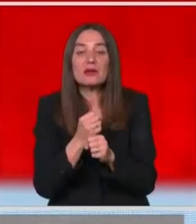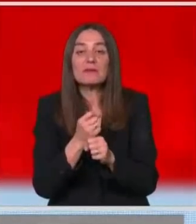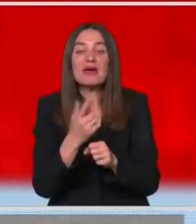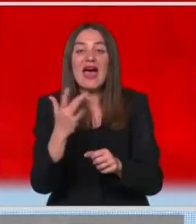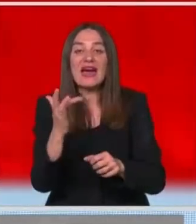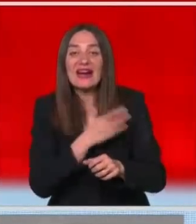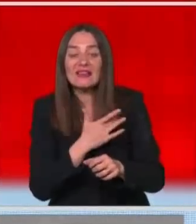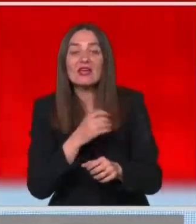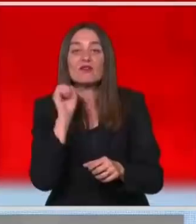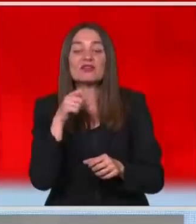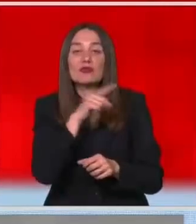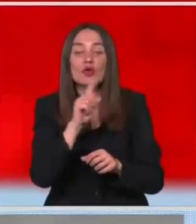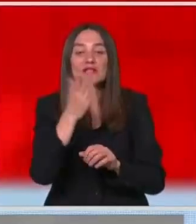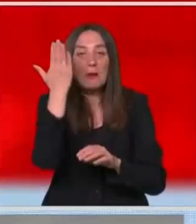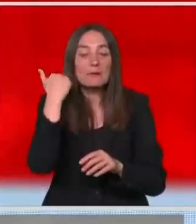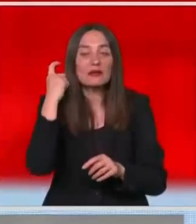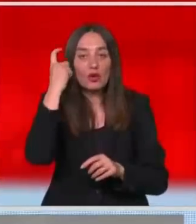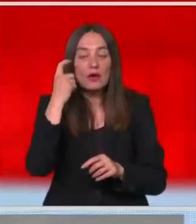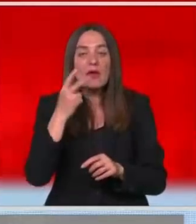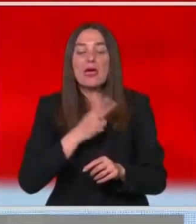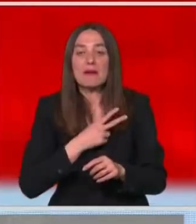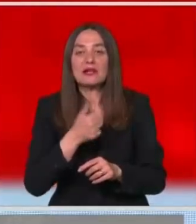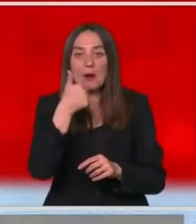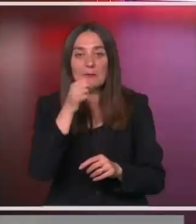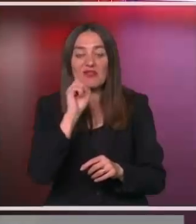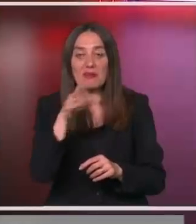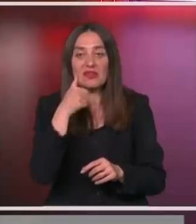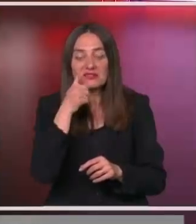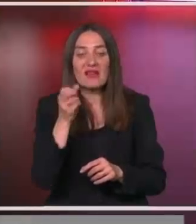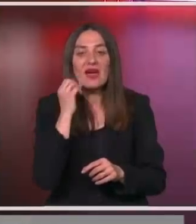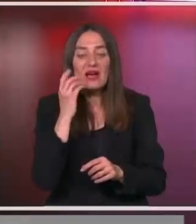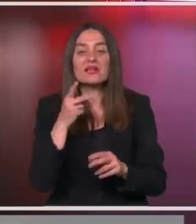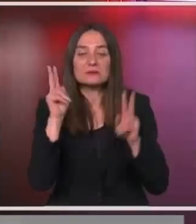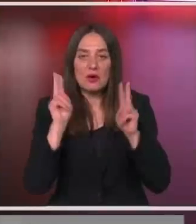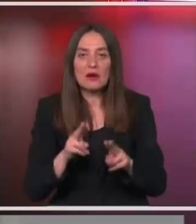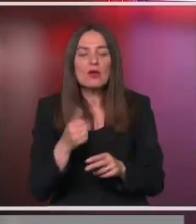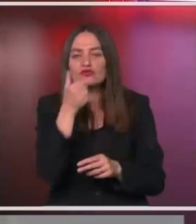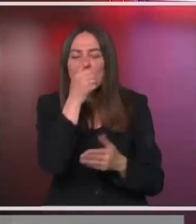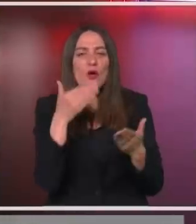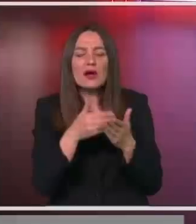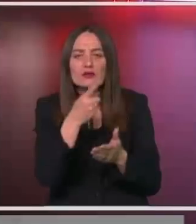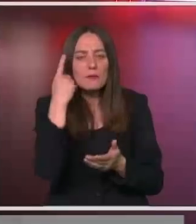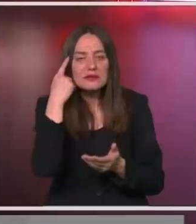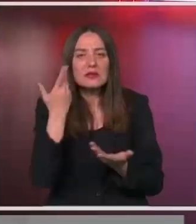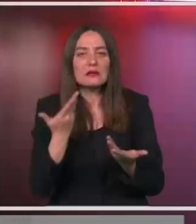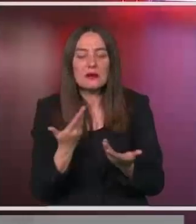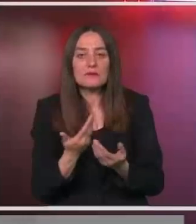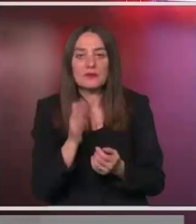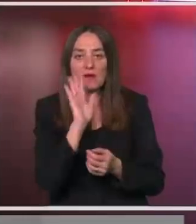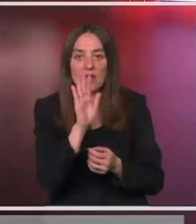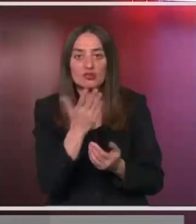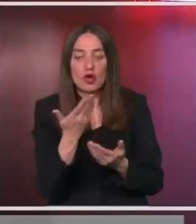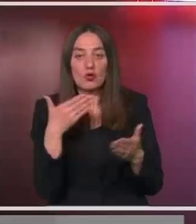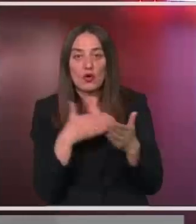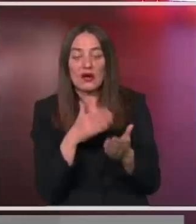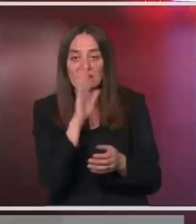ranjivim, a da to nismo pre toga promislili. Imali smo tih prvih 15 dana kada smo realno... Dobro, ali na šta konkretno mislite? Ajde. Evo, naveo sam...